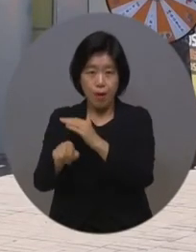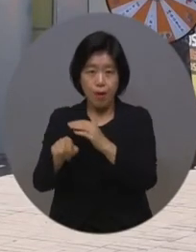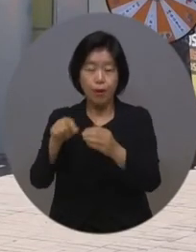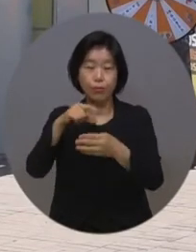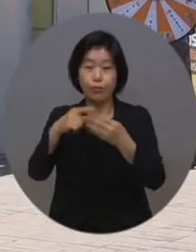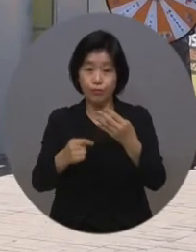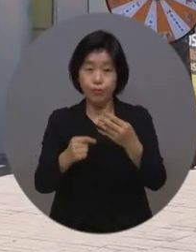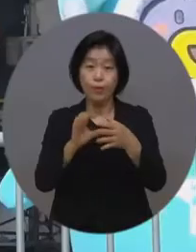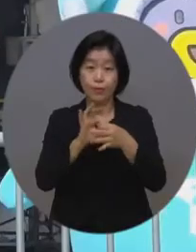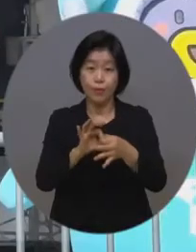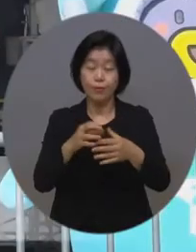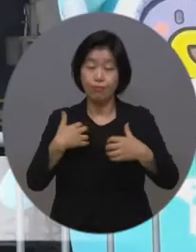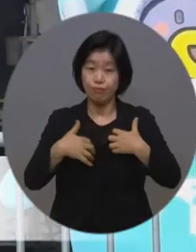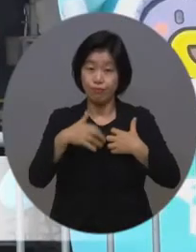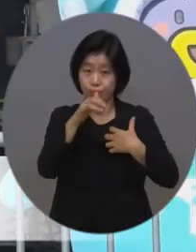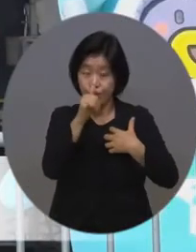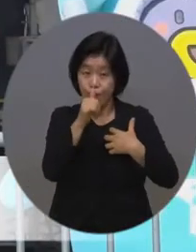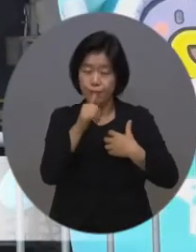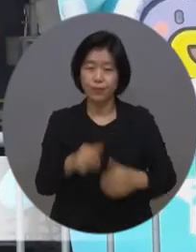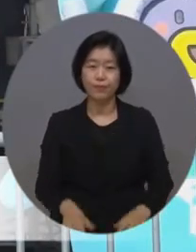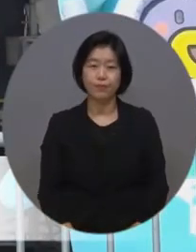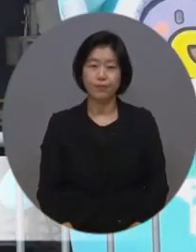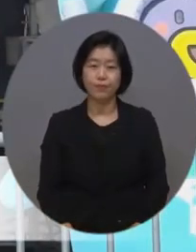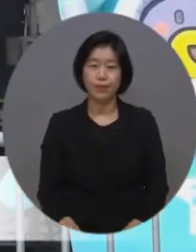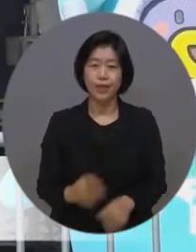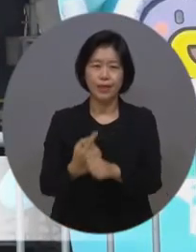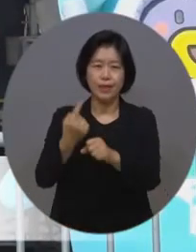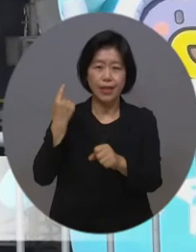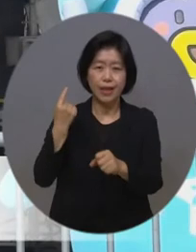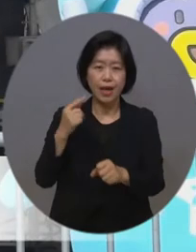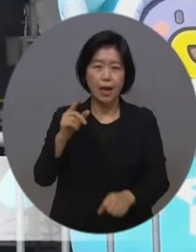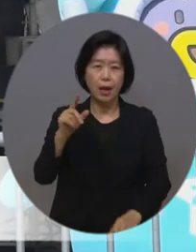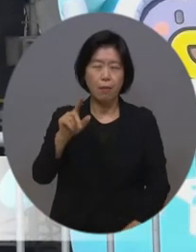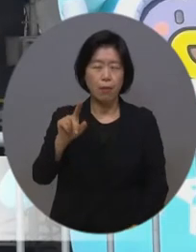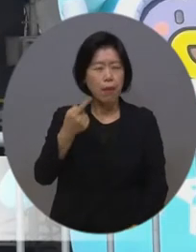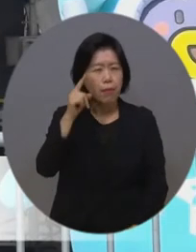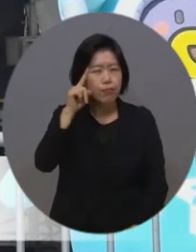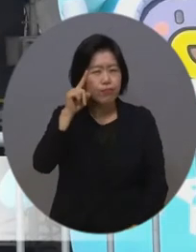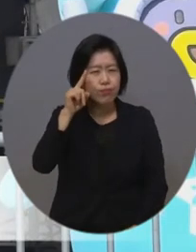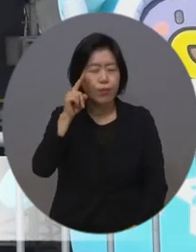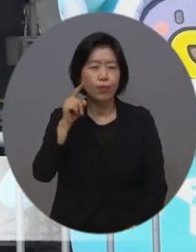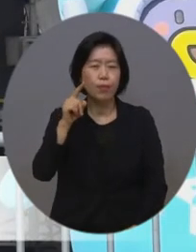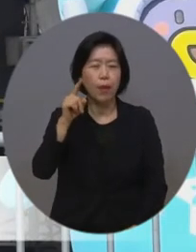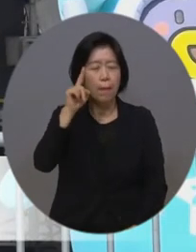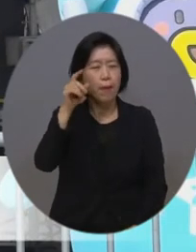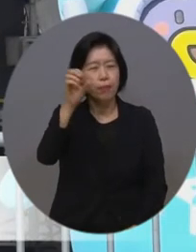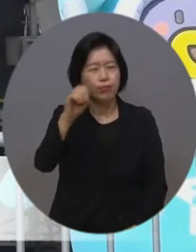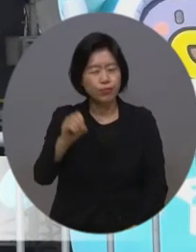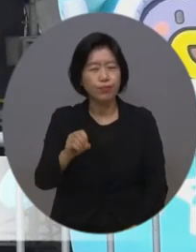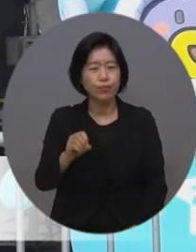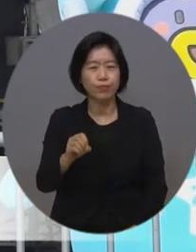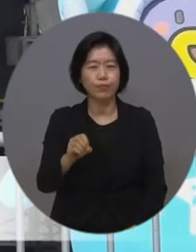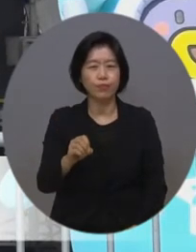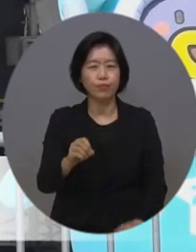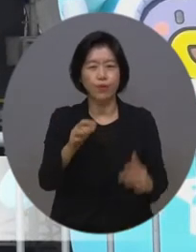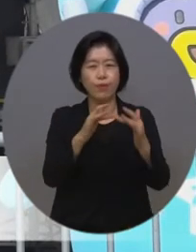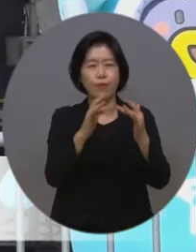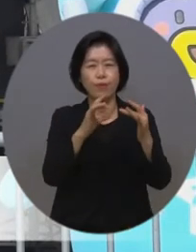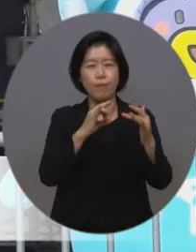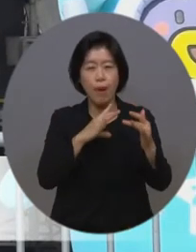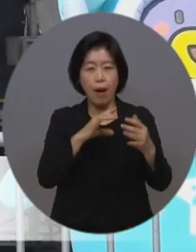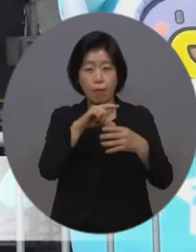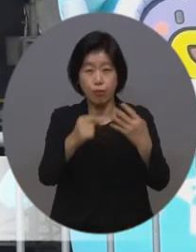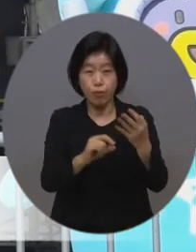있습니다. 저희가 지난해에는 100% 온라인 콘텐츠로만 준비를 해서 온라인 축제로